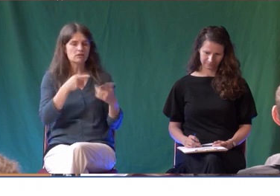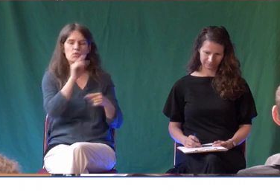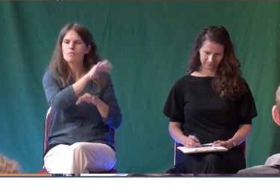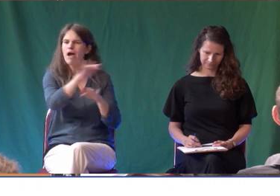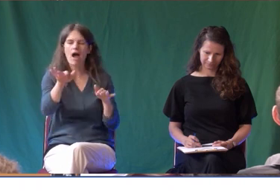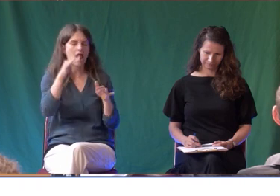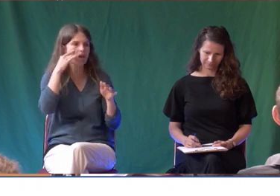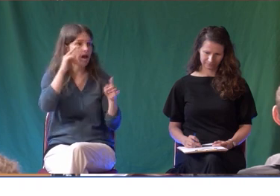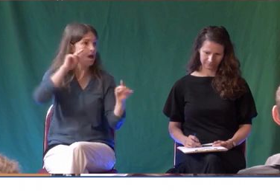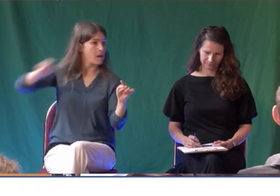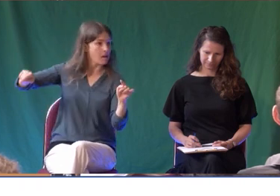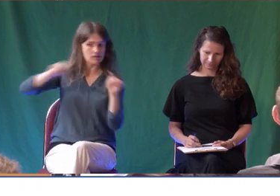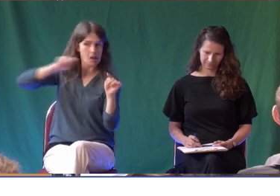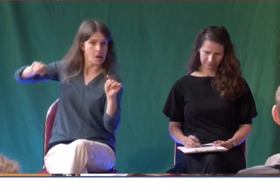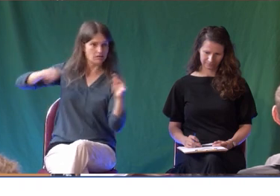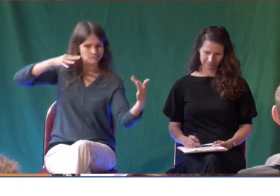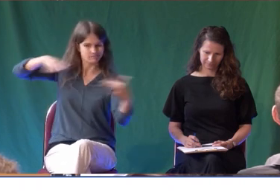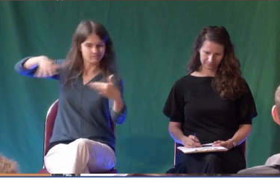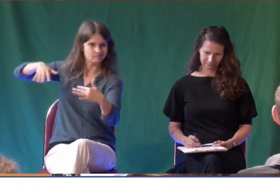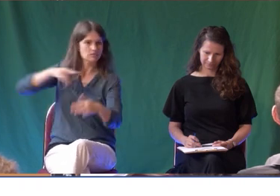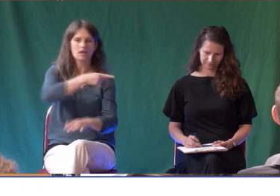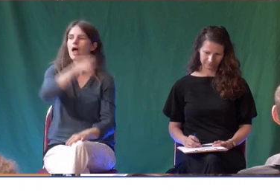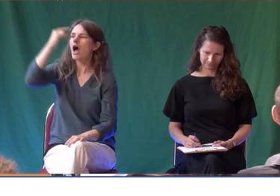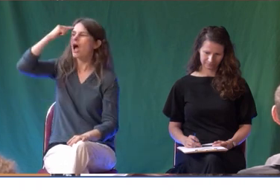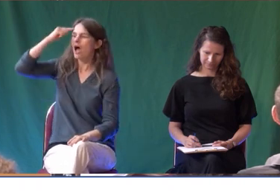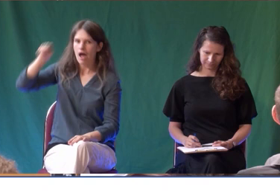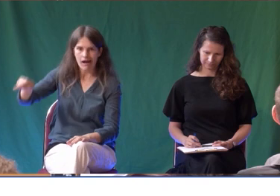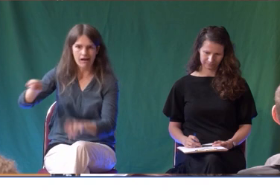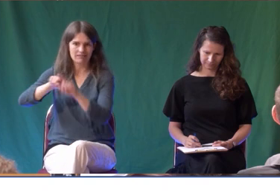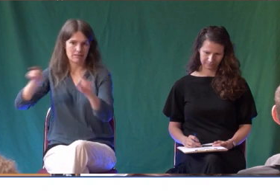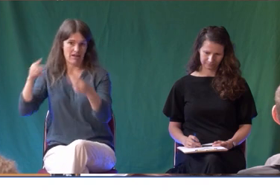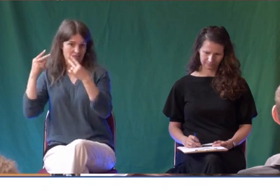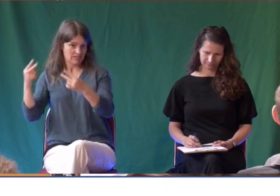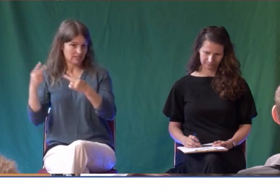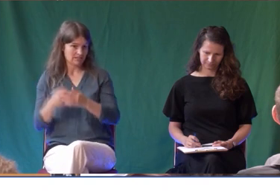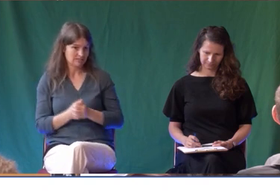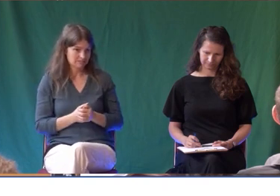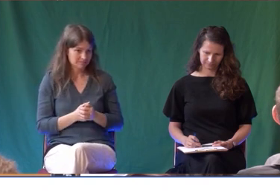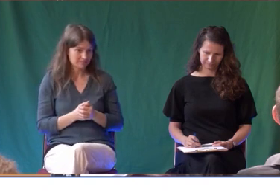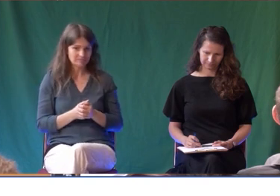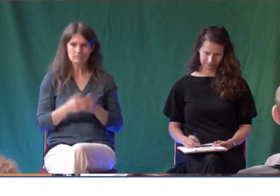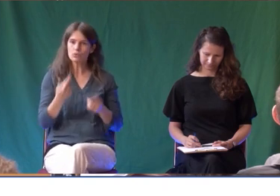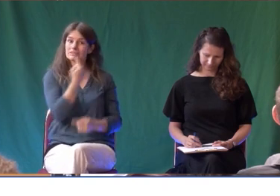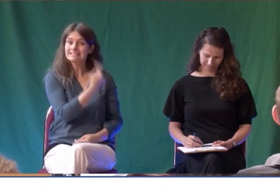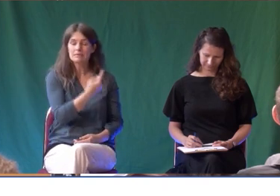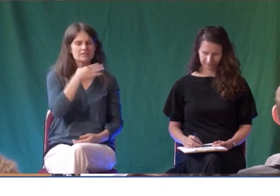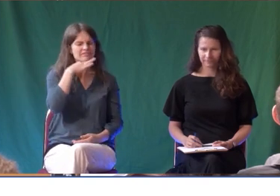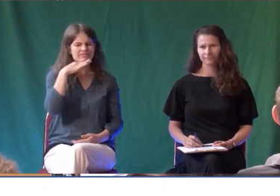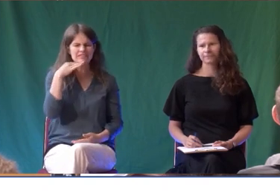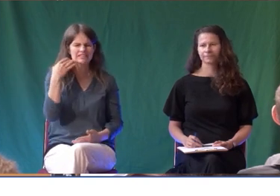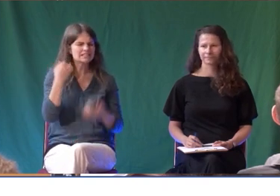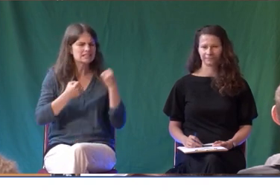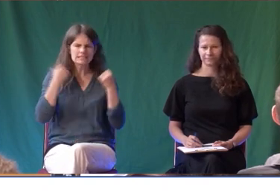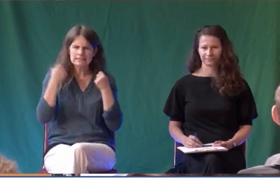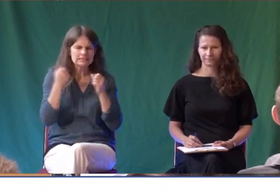das sind ganz wichtige Themen und sie tut viel dafür dass alle mitmachen auch